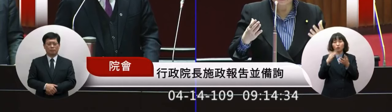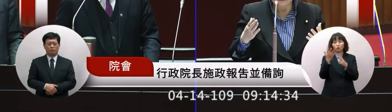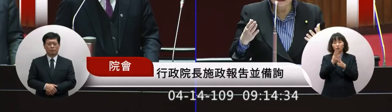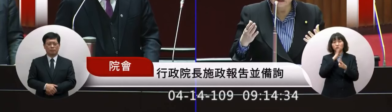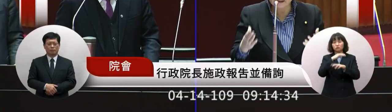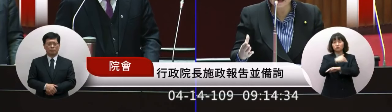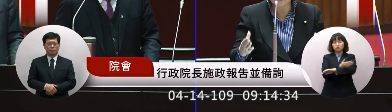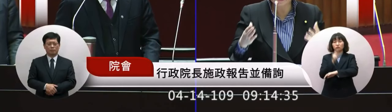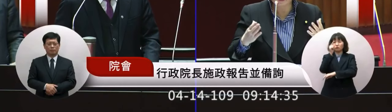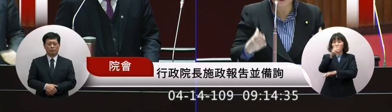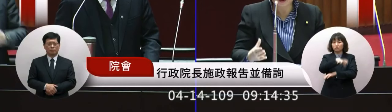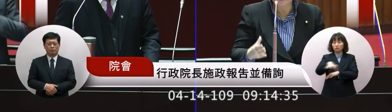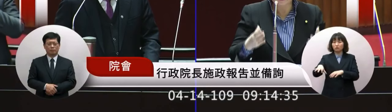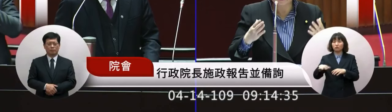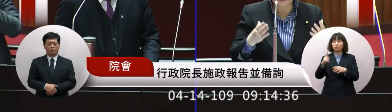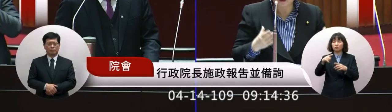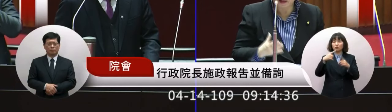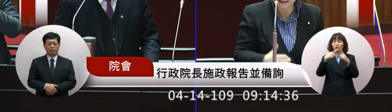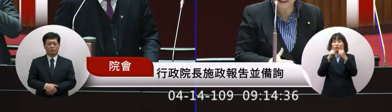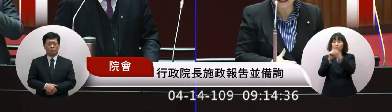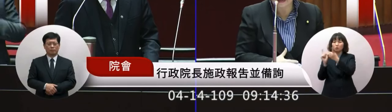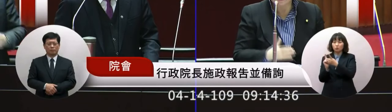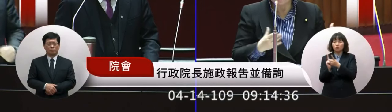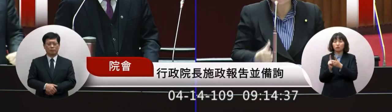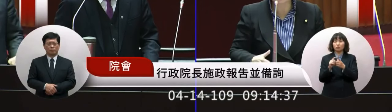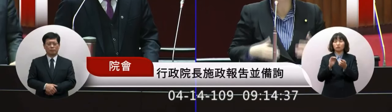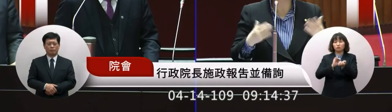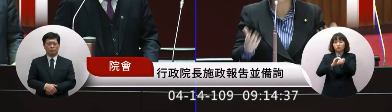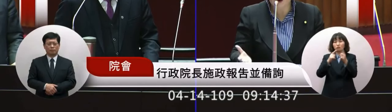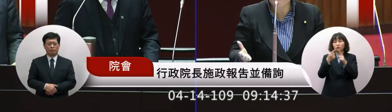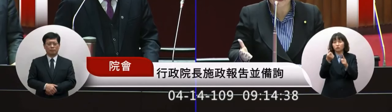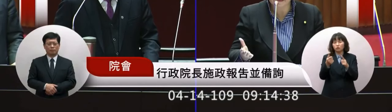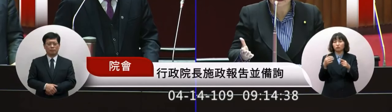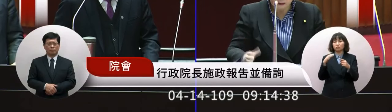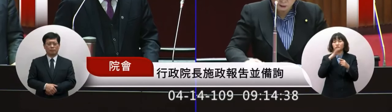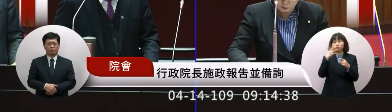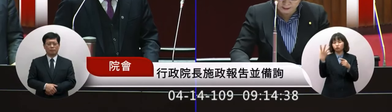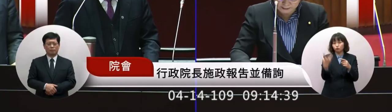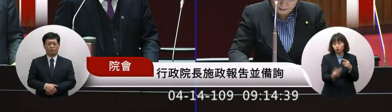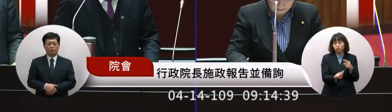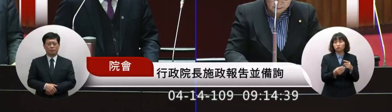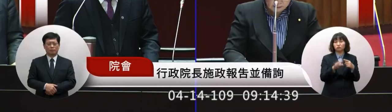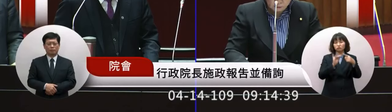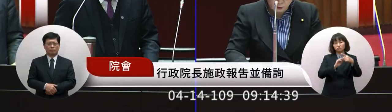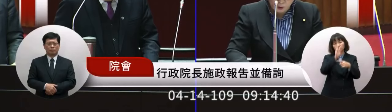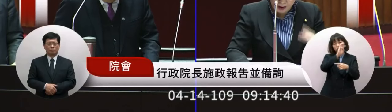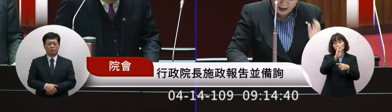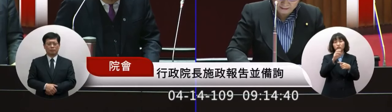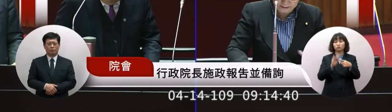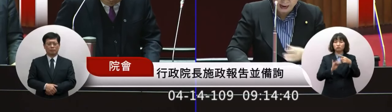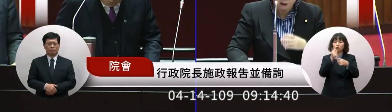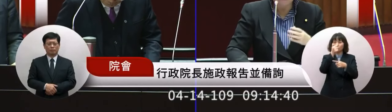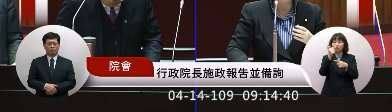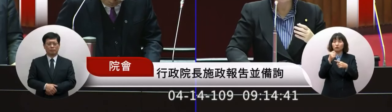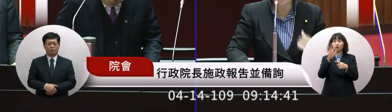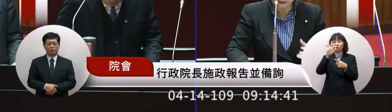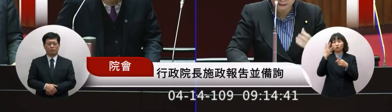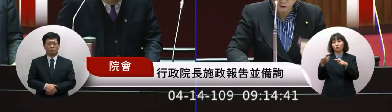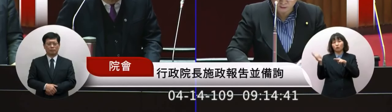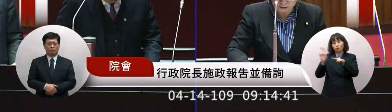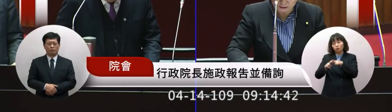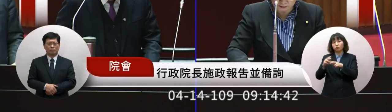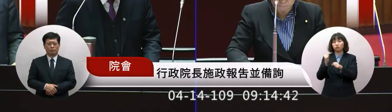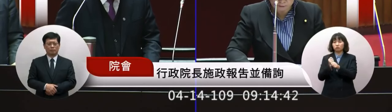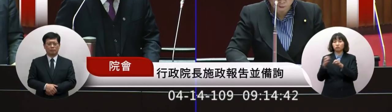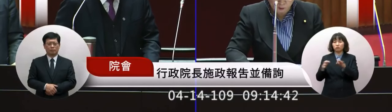已经30%、50%的门诊往下降，而且有些关门了。所以呢，如果按照去